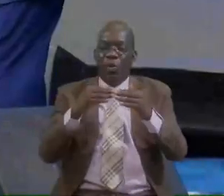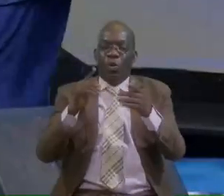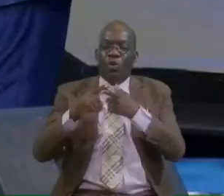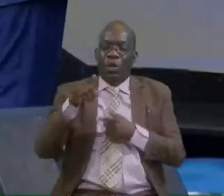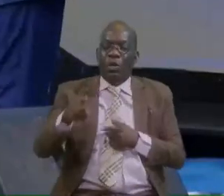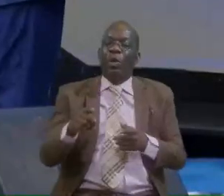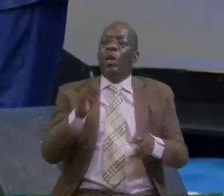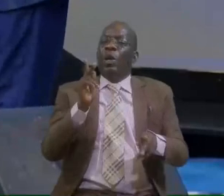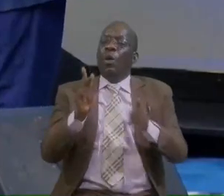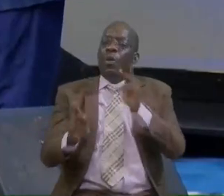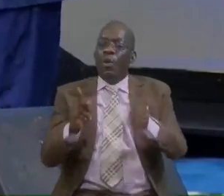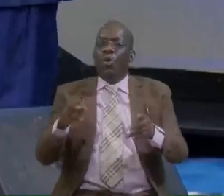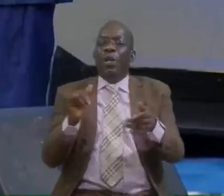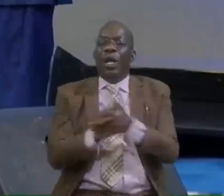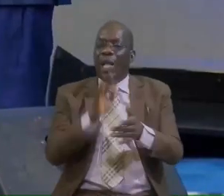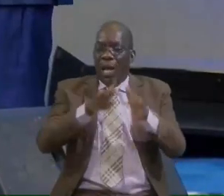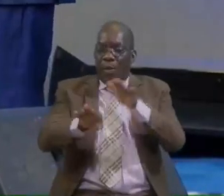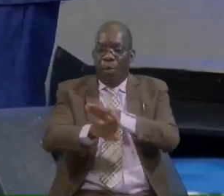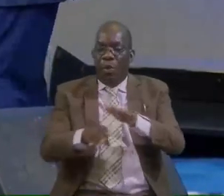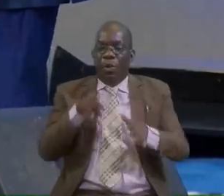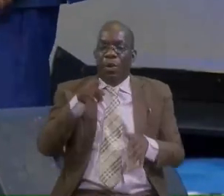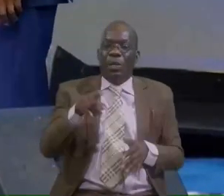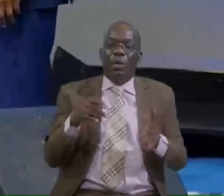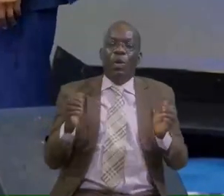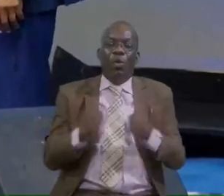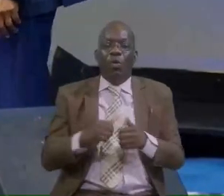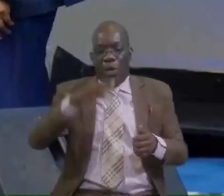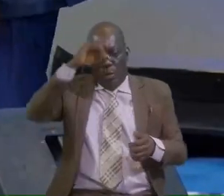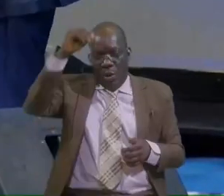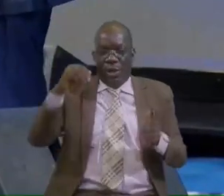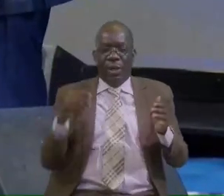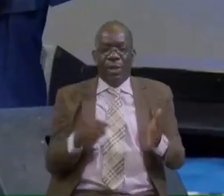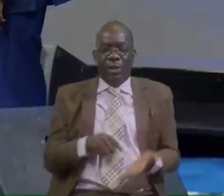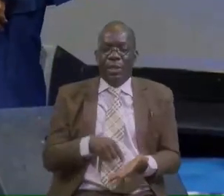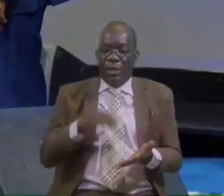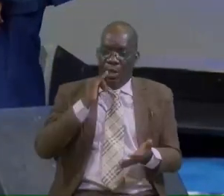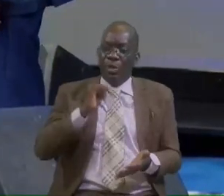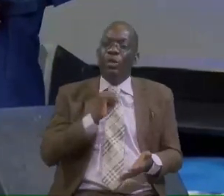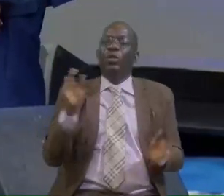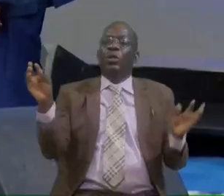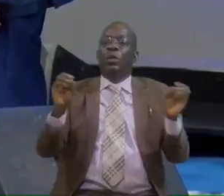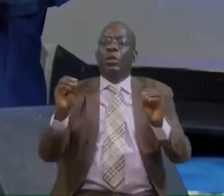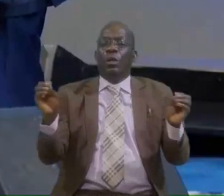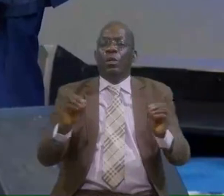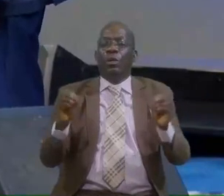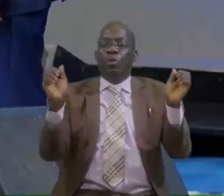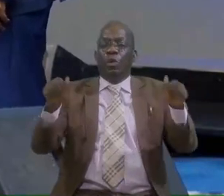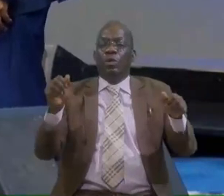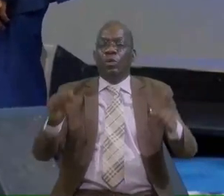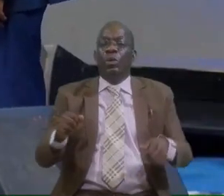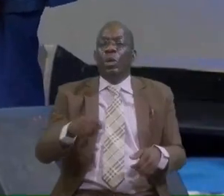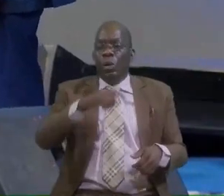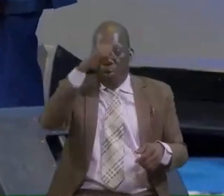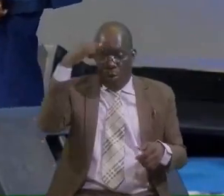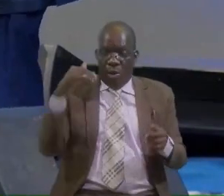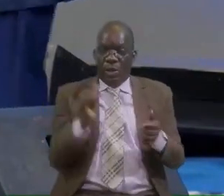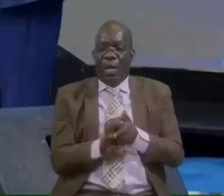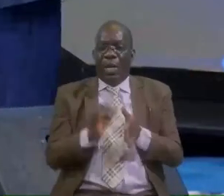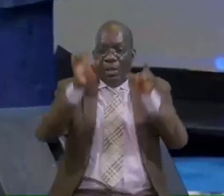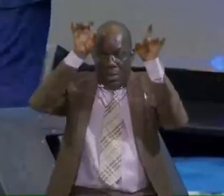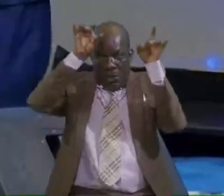sont sous lui. Il dit aux hommes, cela est impossible parce que la